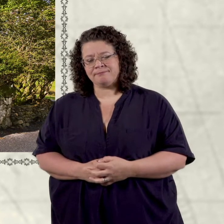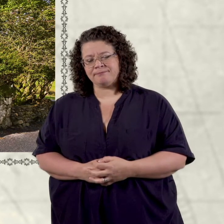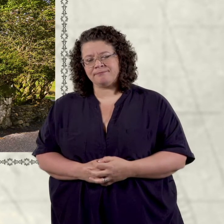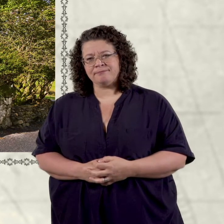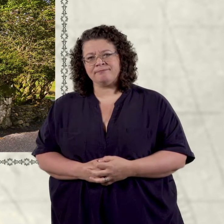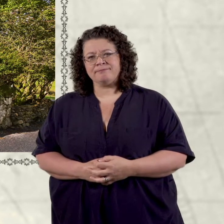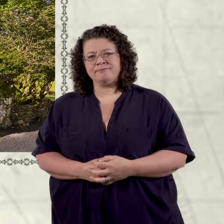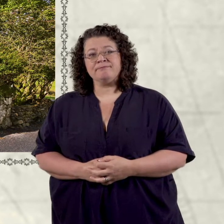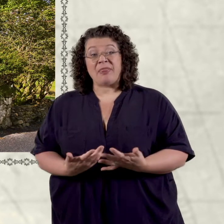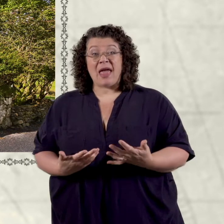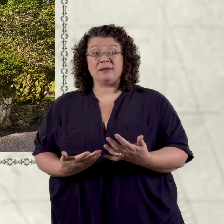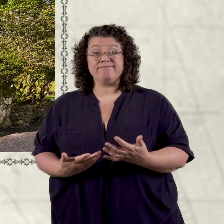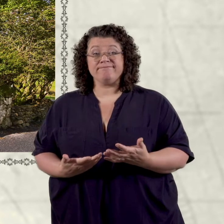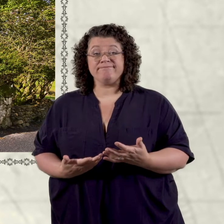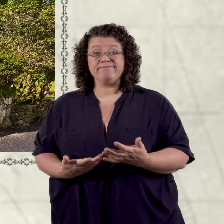A wedyn,